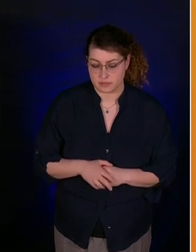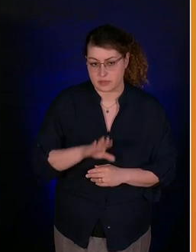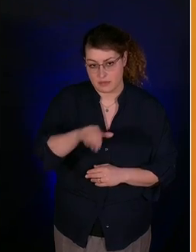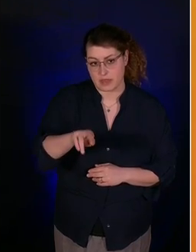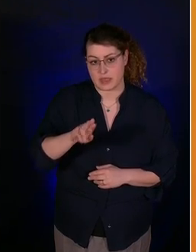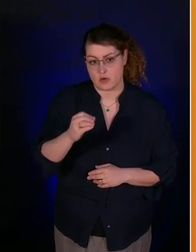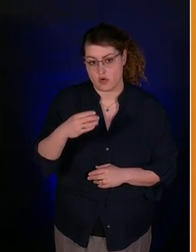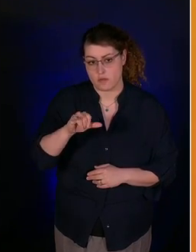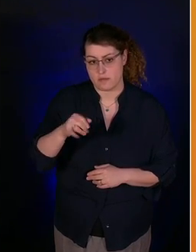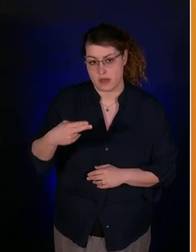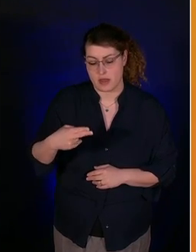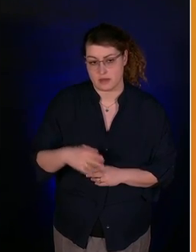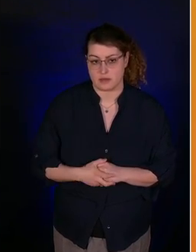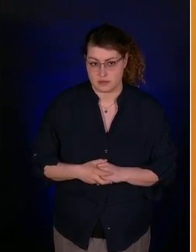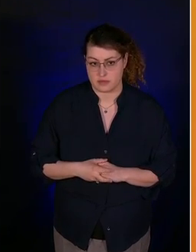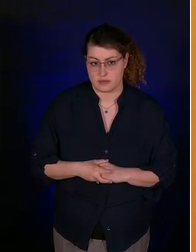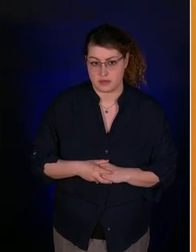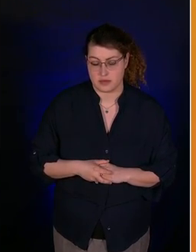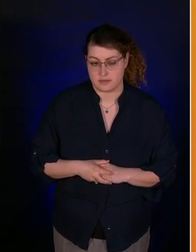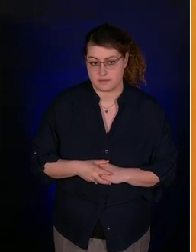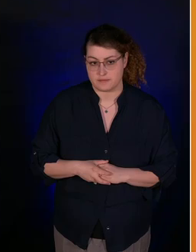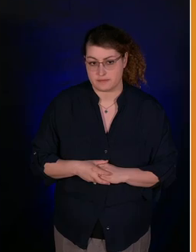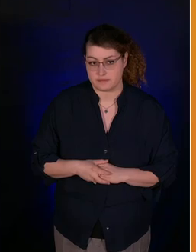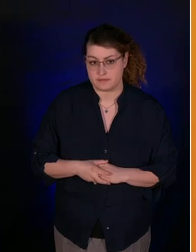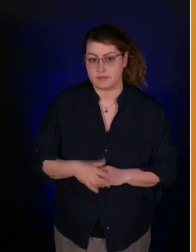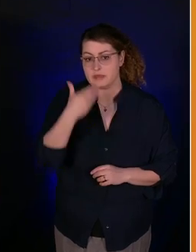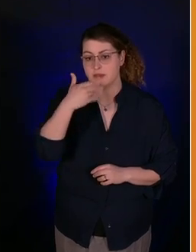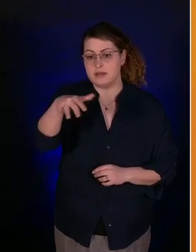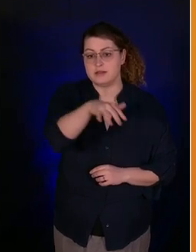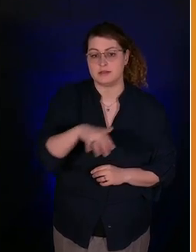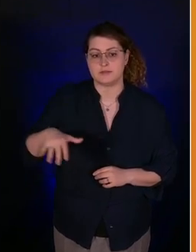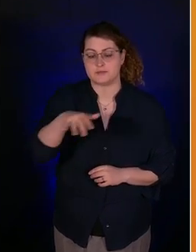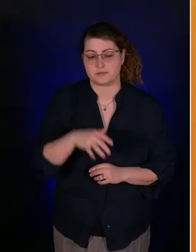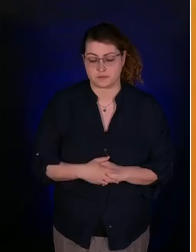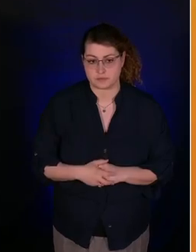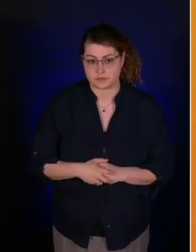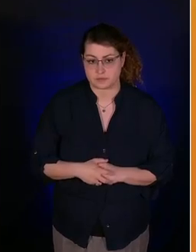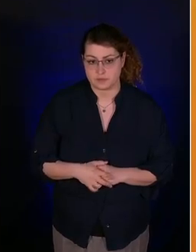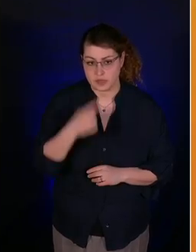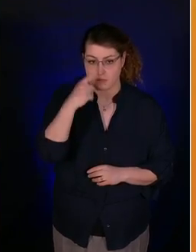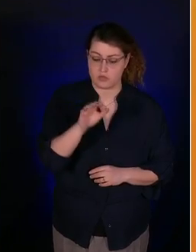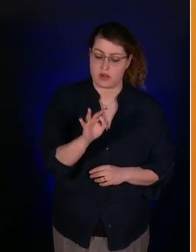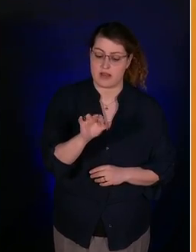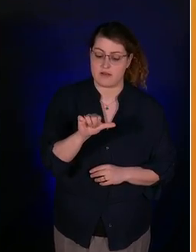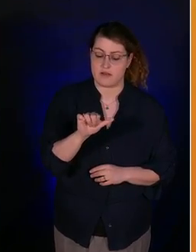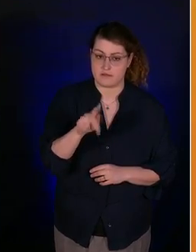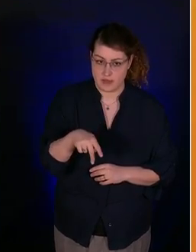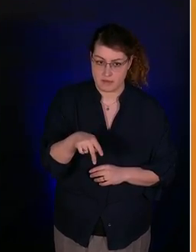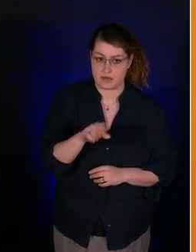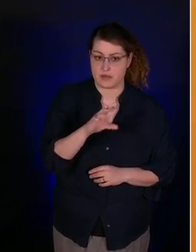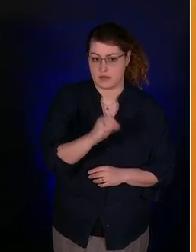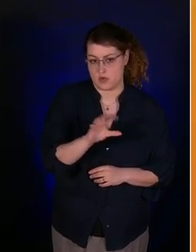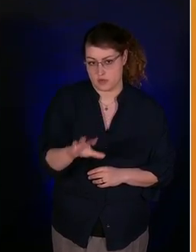Rivière. Alexandra, de la FAPT. Bonjour à tous. Je prends la parole pour la FAPT 05 et l'UDCGT